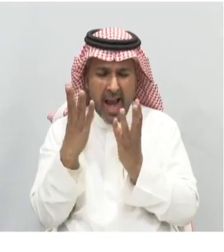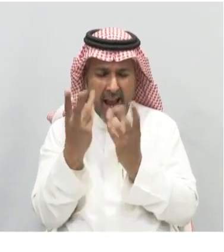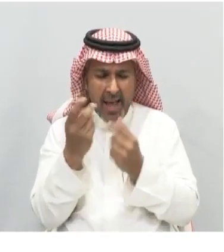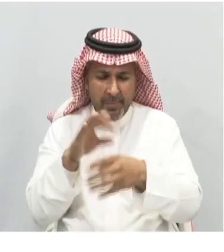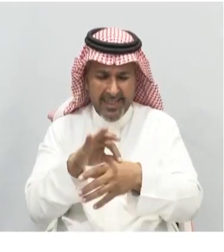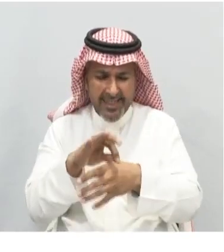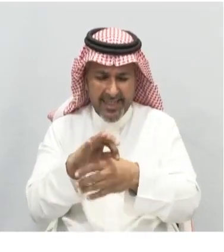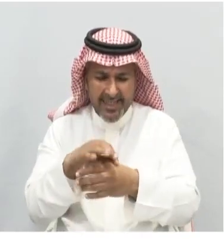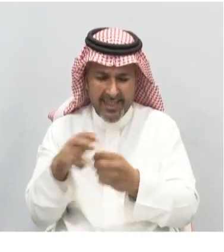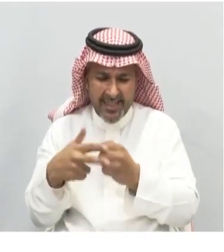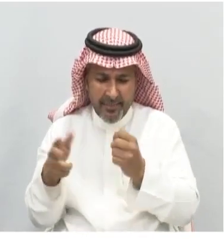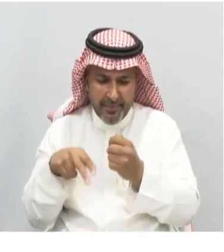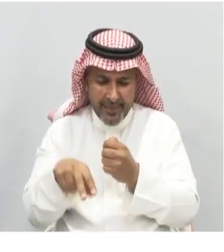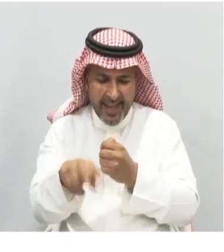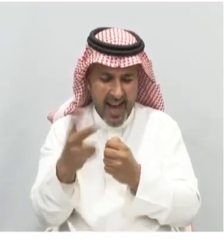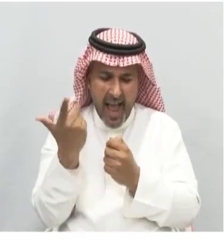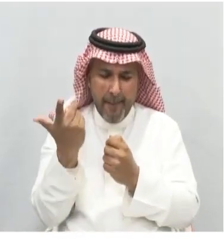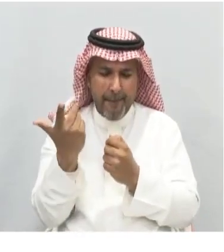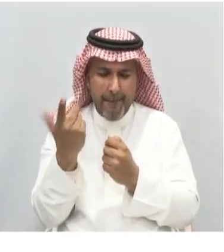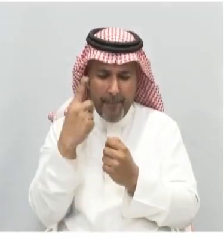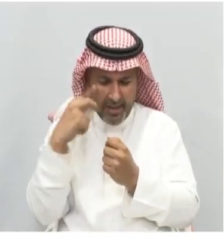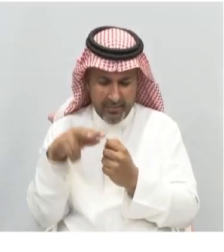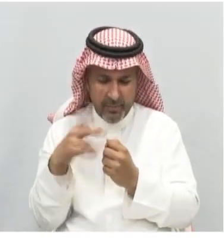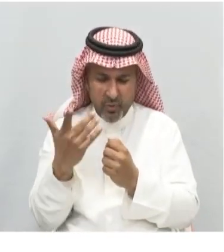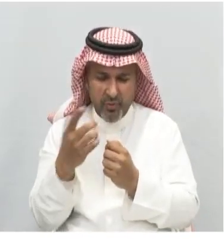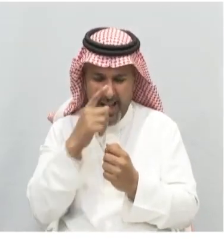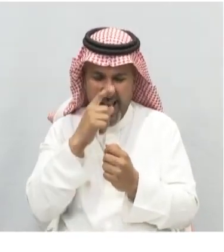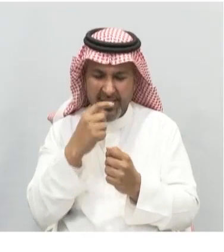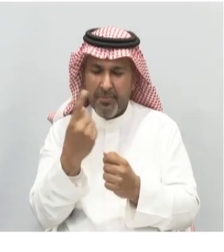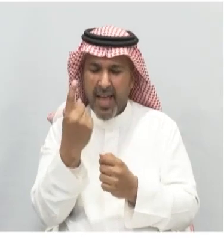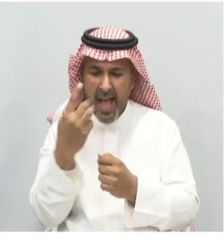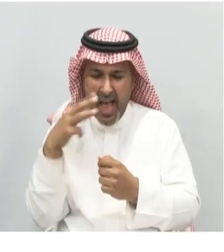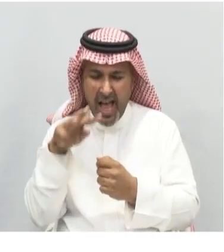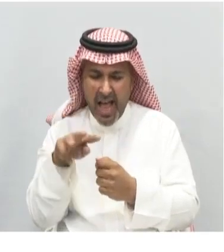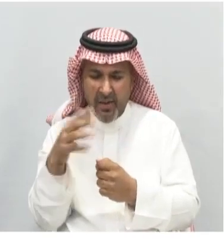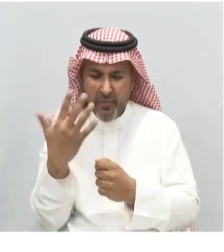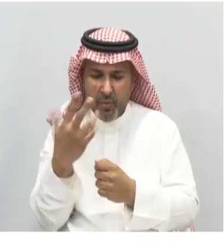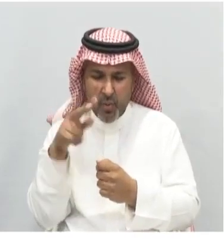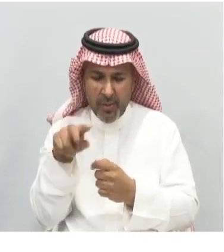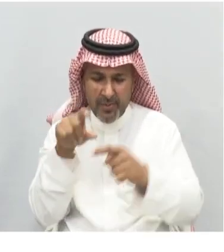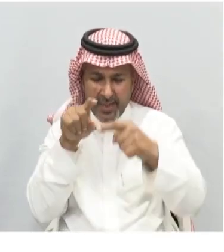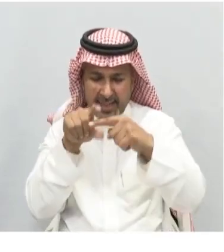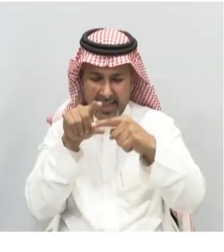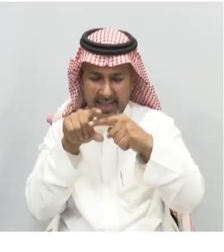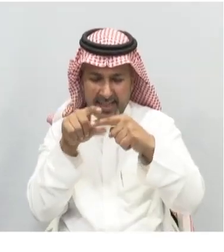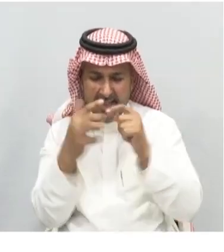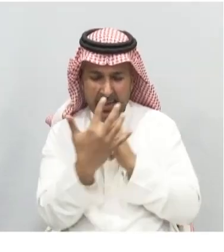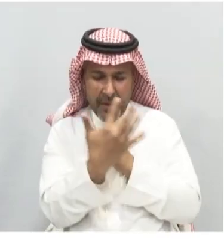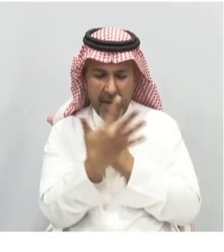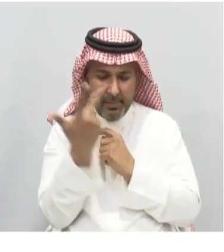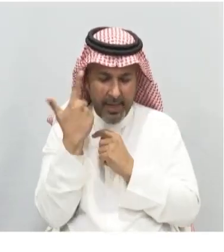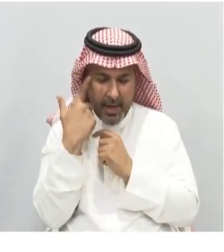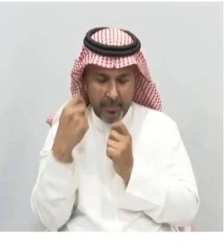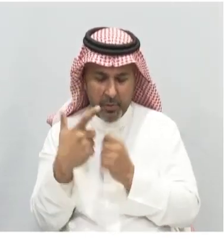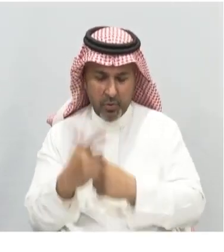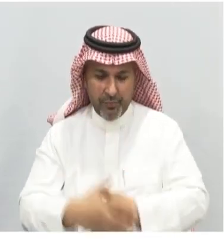مجموعات بالتساوي اوجد 1500 ت 5 اذا ابنائي وبناتي سنقوم بالطريقه الاولى